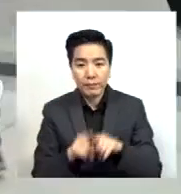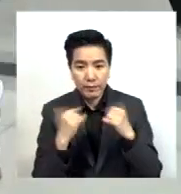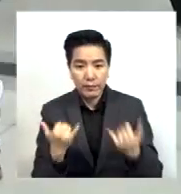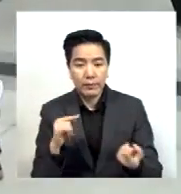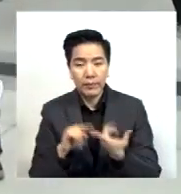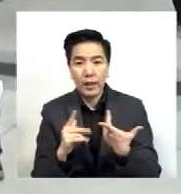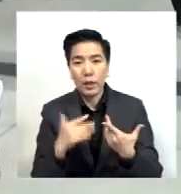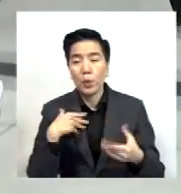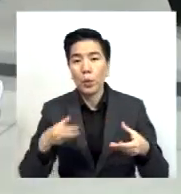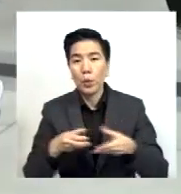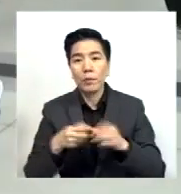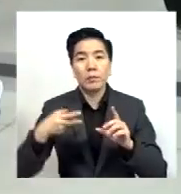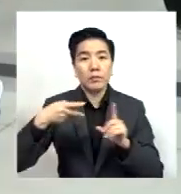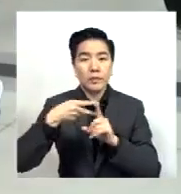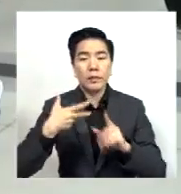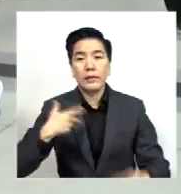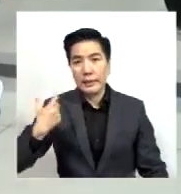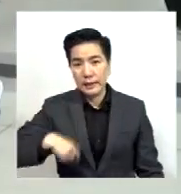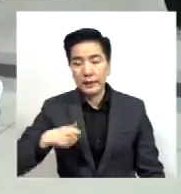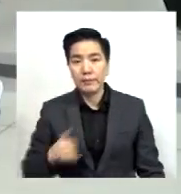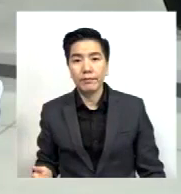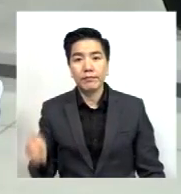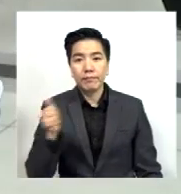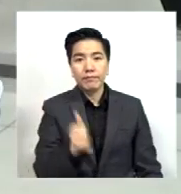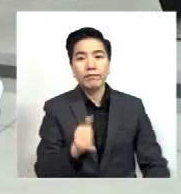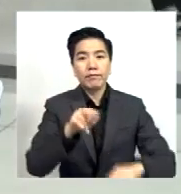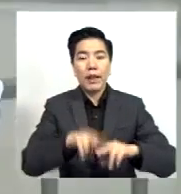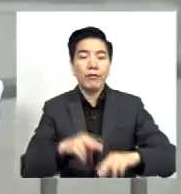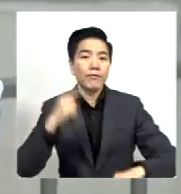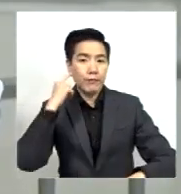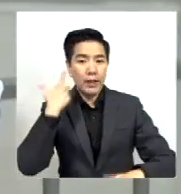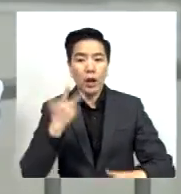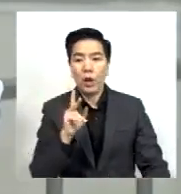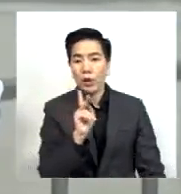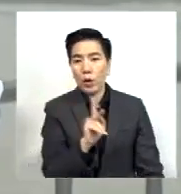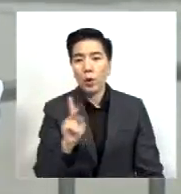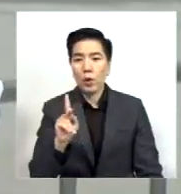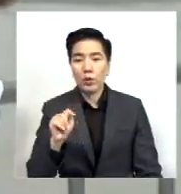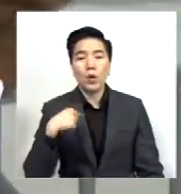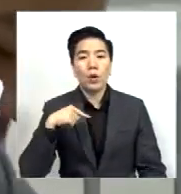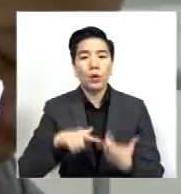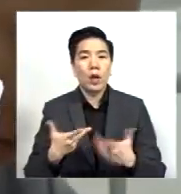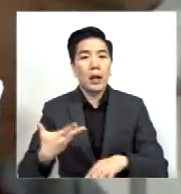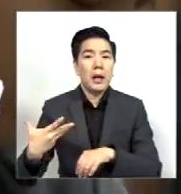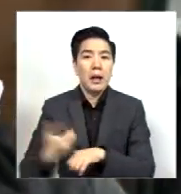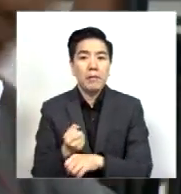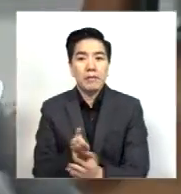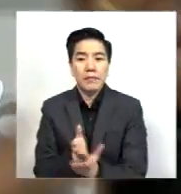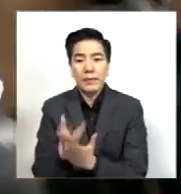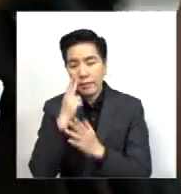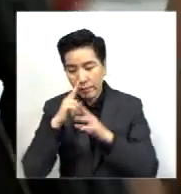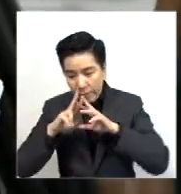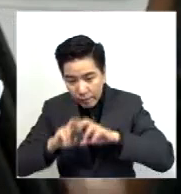ที่ตัวแทนพรรคอนาคตใหม่ก็ส่งทนายความเข้ารับฟังและกกต.ก็ได้ส่งเจ้าหน้าที่ด้านสำนักพรรคการเมืองและฝ่ายสืบสวน